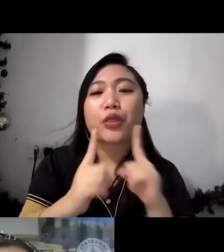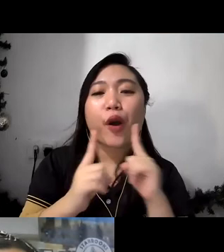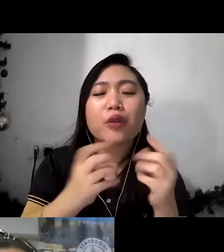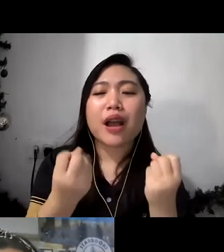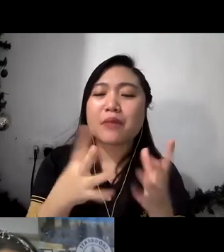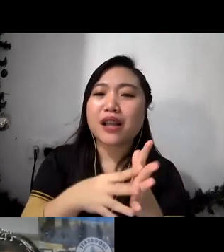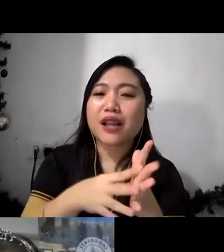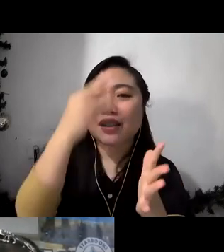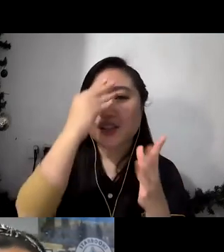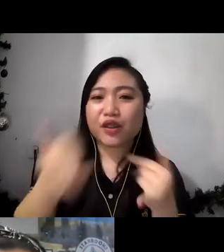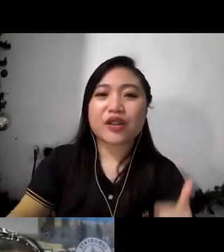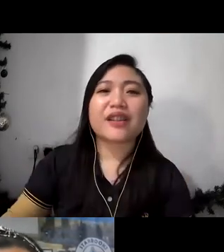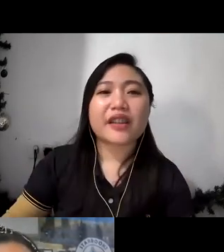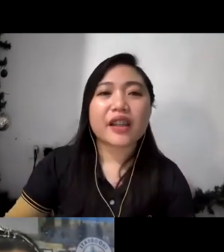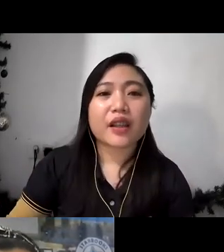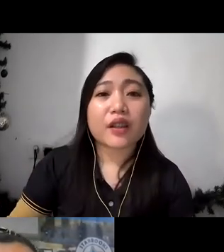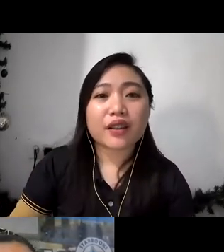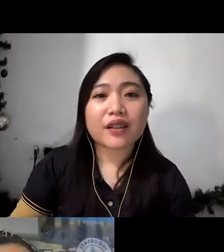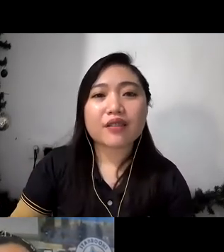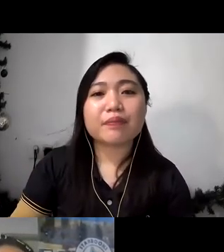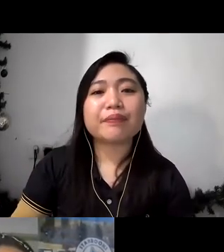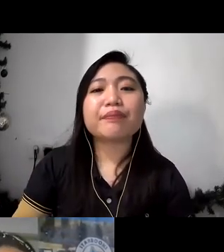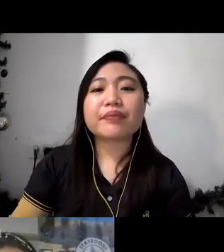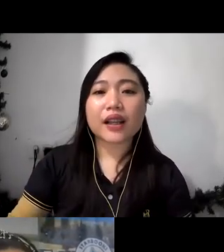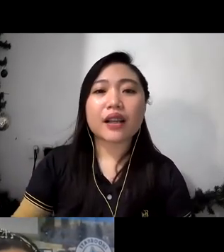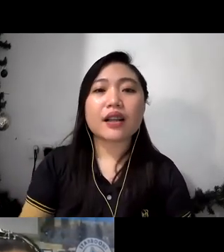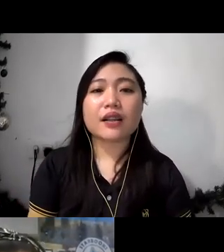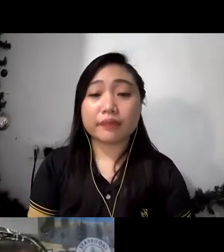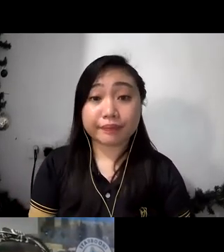And sana kayo din, aming mga participants.